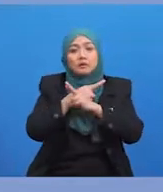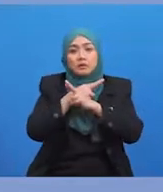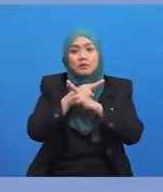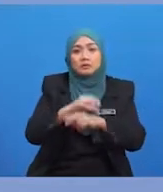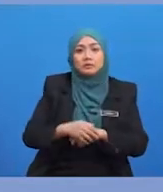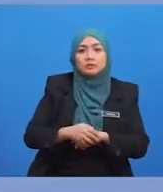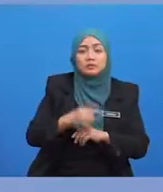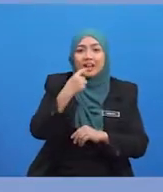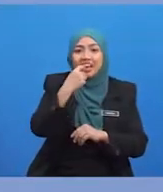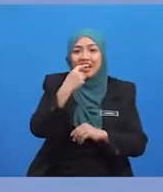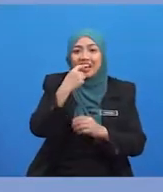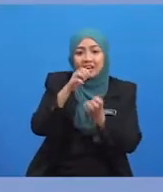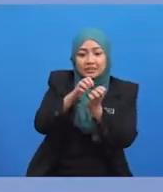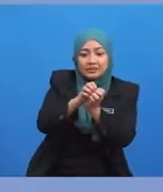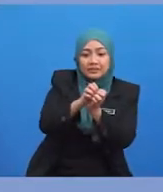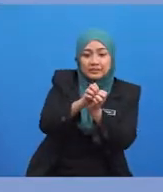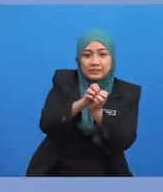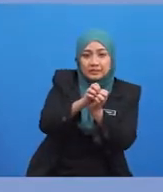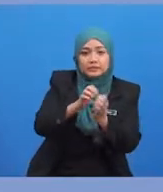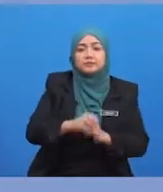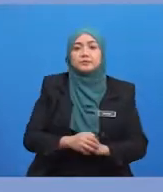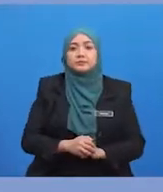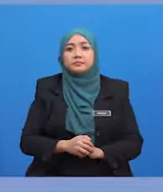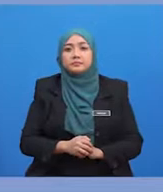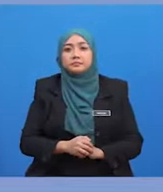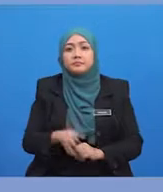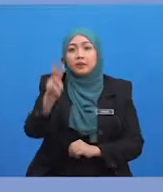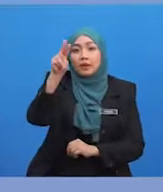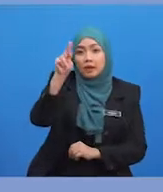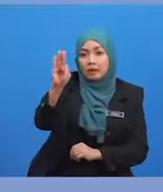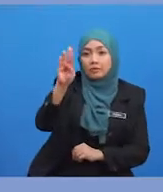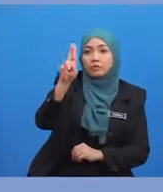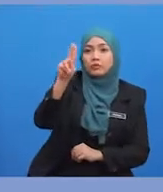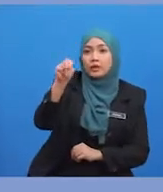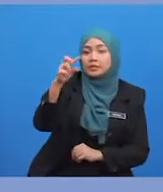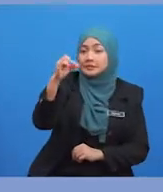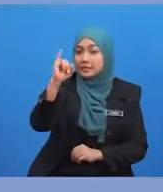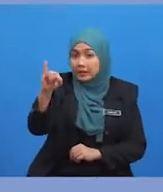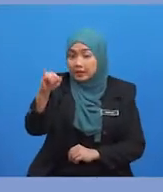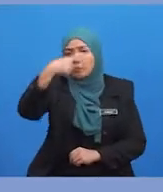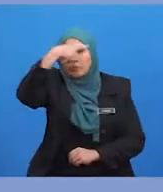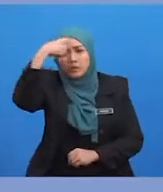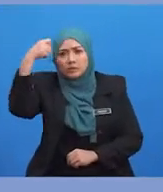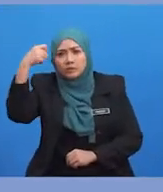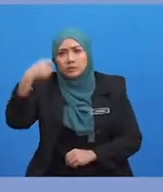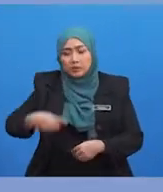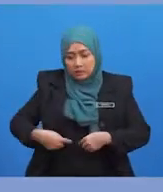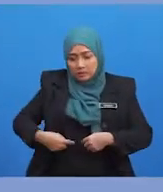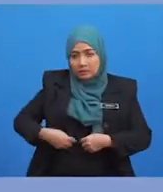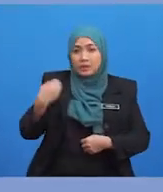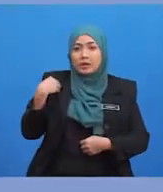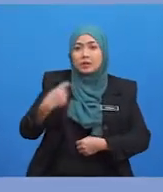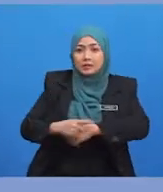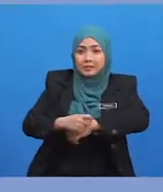dan kancing gigi. Manakala fungi pula boleh menyebabkan kecacingan,